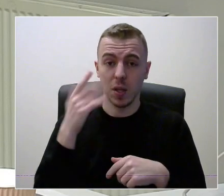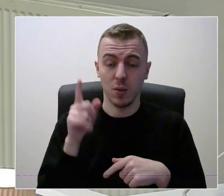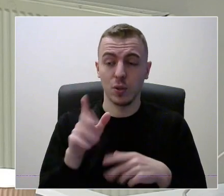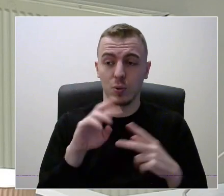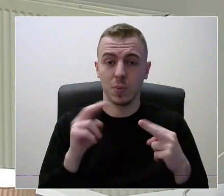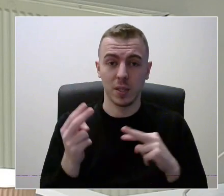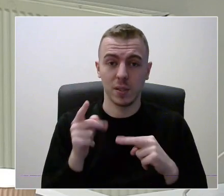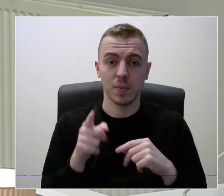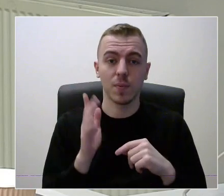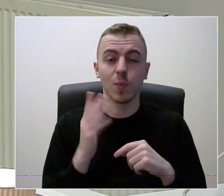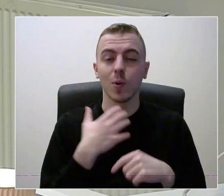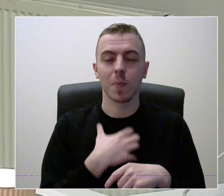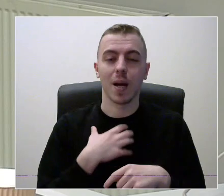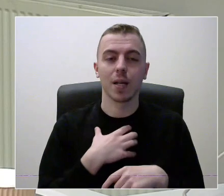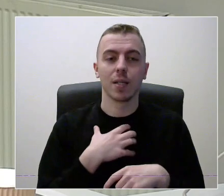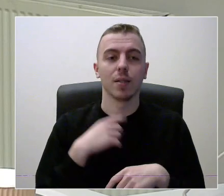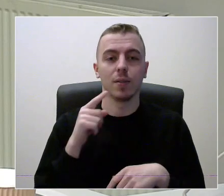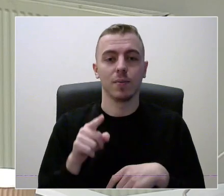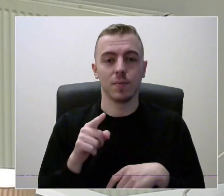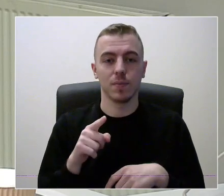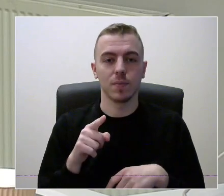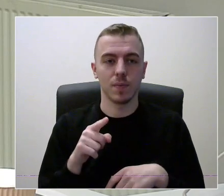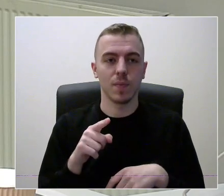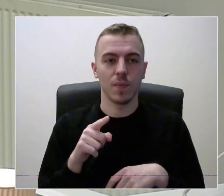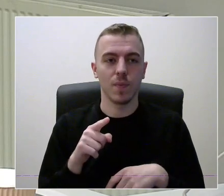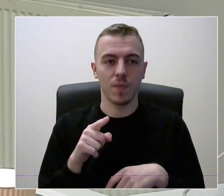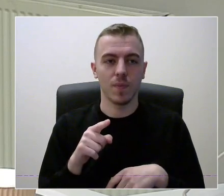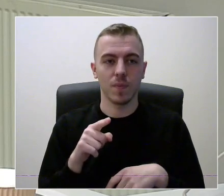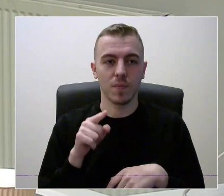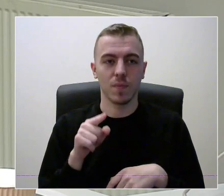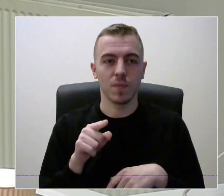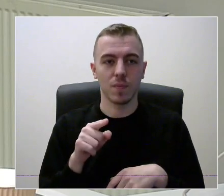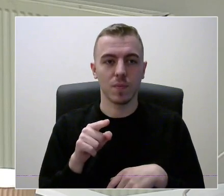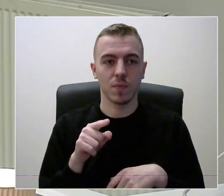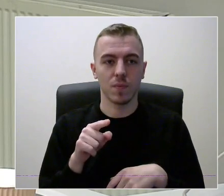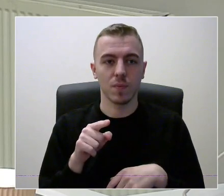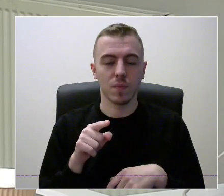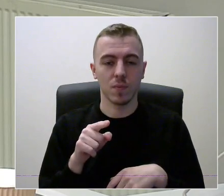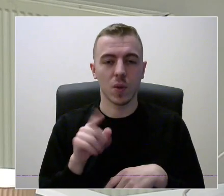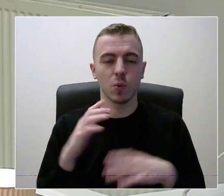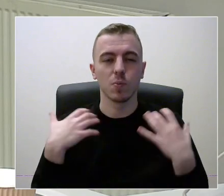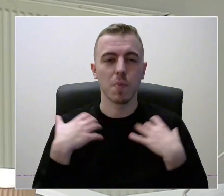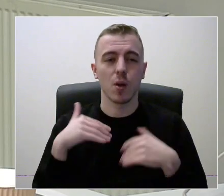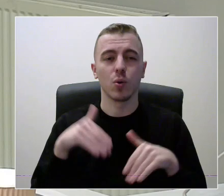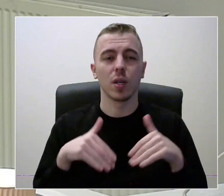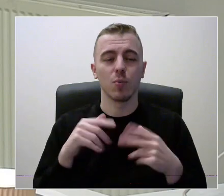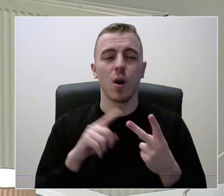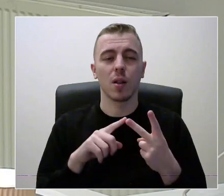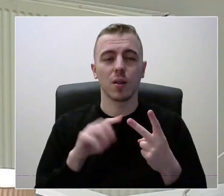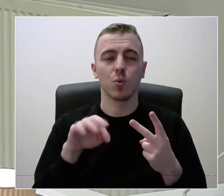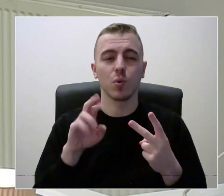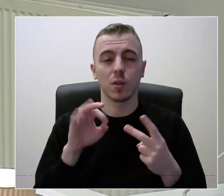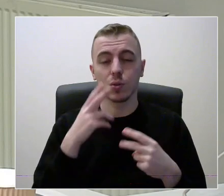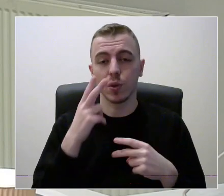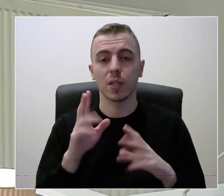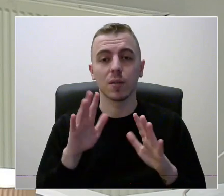tas esminis ir lemiantis faktorius, mero rinkimo antras turas. Ir nieks nežino, kaip čia gali